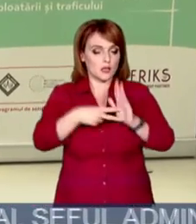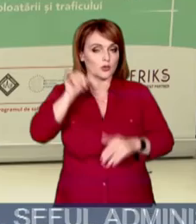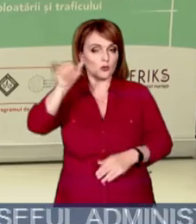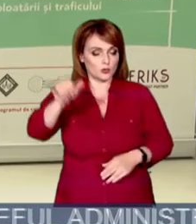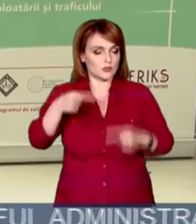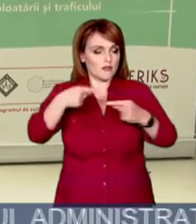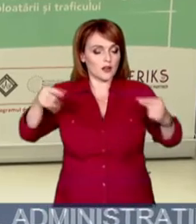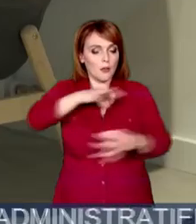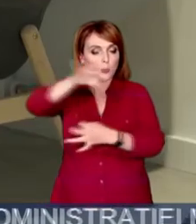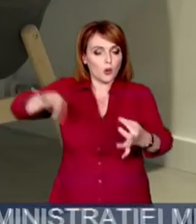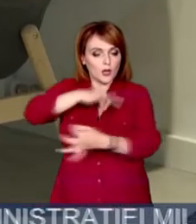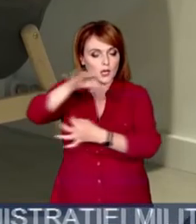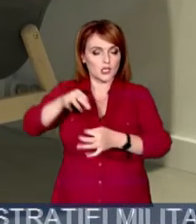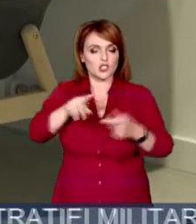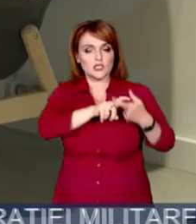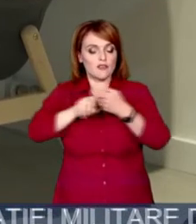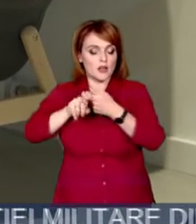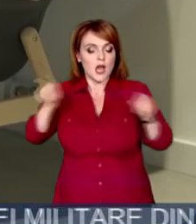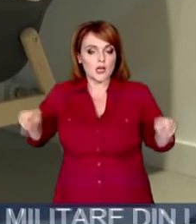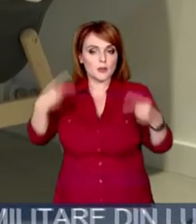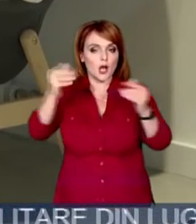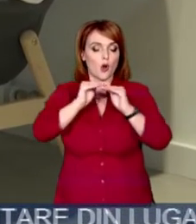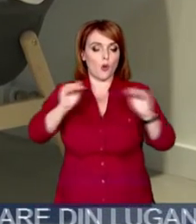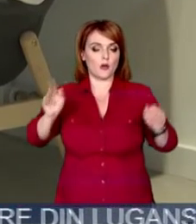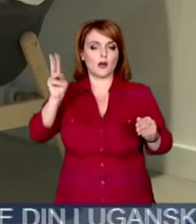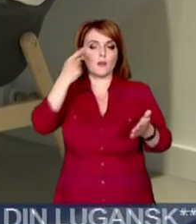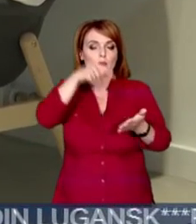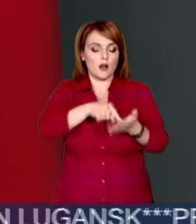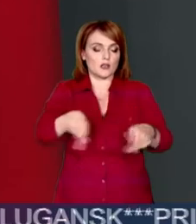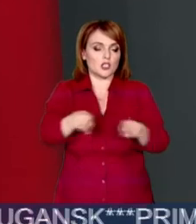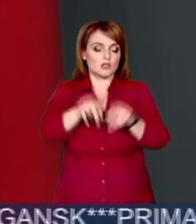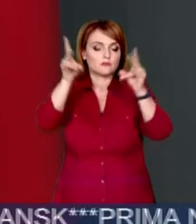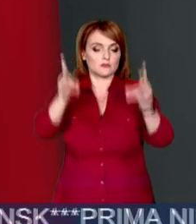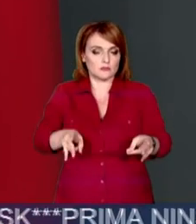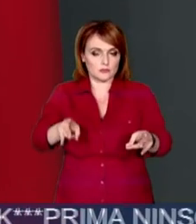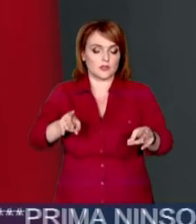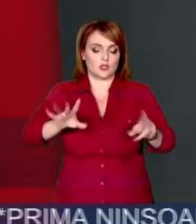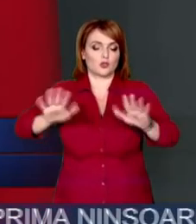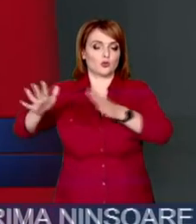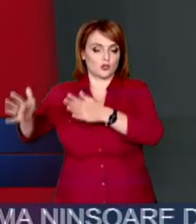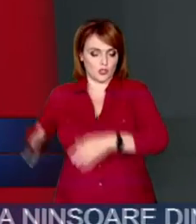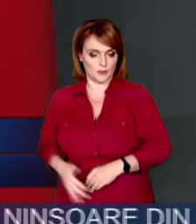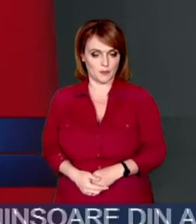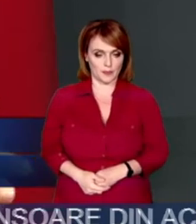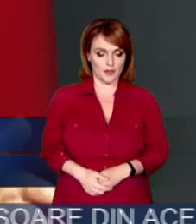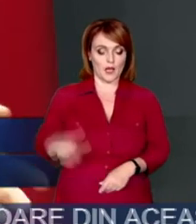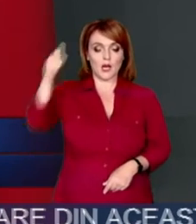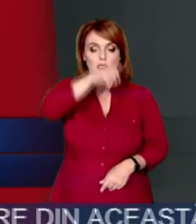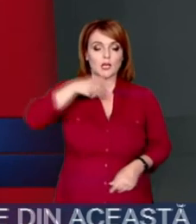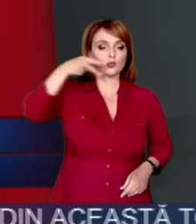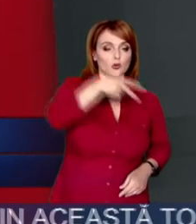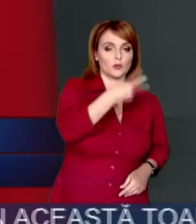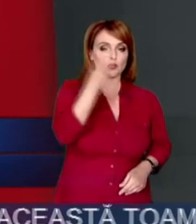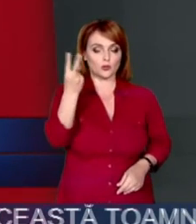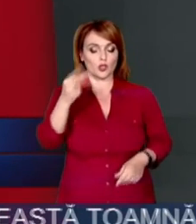multe proiecte privind reabilitarea copiilor care au devenit victime a violenței. În 1 iunie 2022,